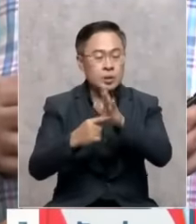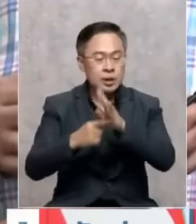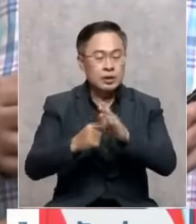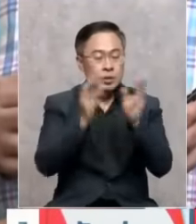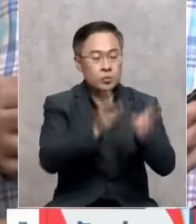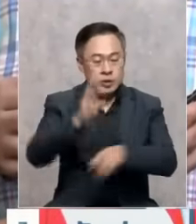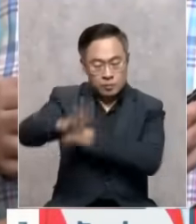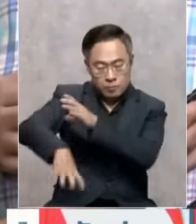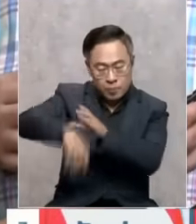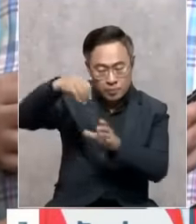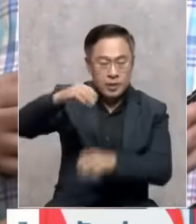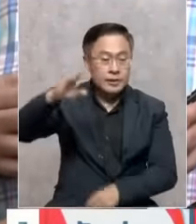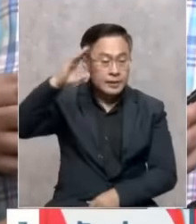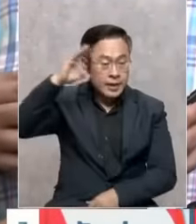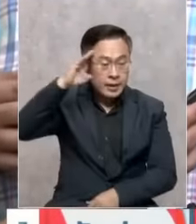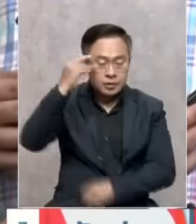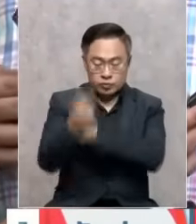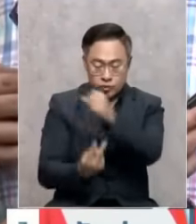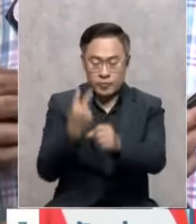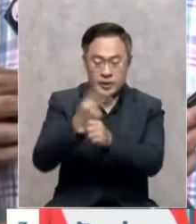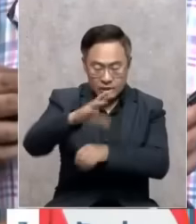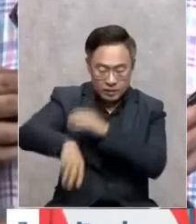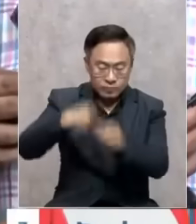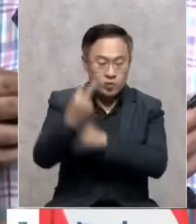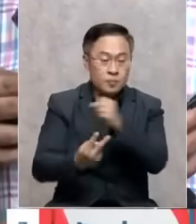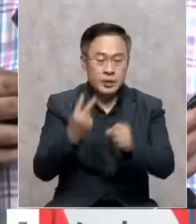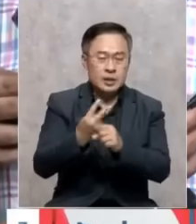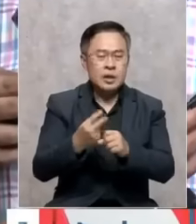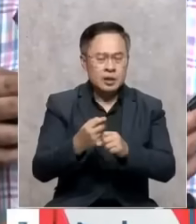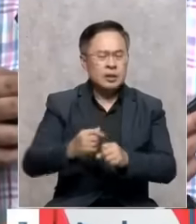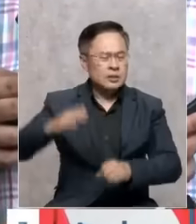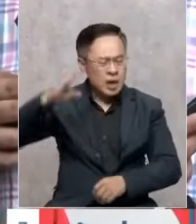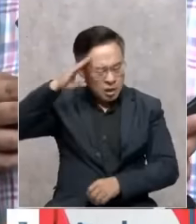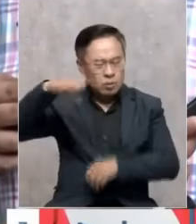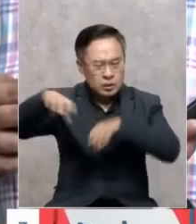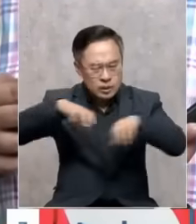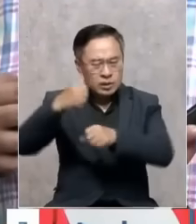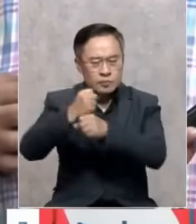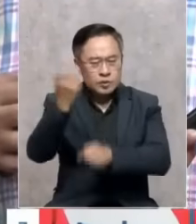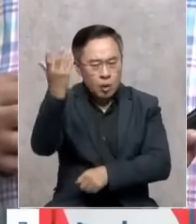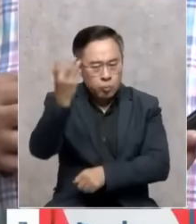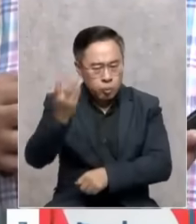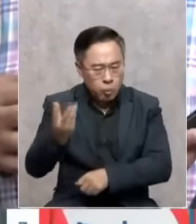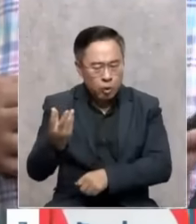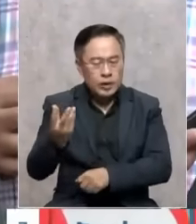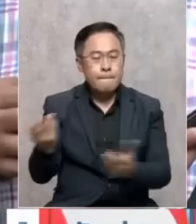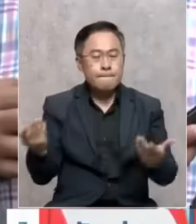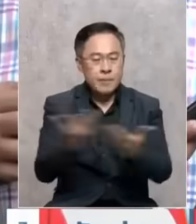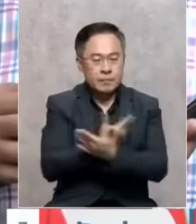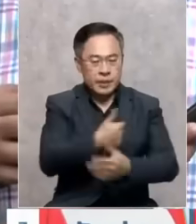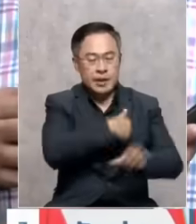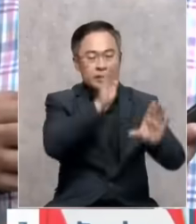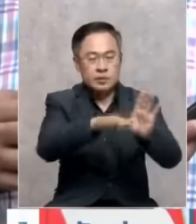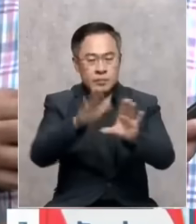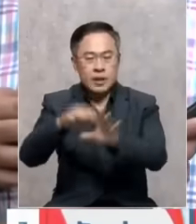าวกองทัพเขาก็คิดมานานแล้วทำมาเป็นขั้นเป็นตอนแต่ถ้าเกิดอยากจะให้เร็วตามที่สังคมอยากได้อันนี้รัฐบาลต้องก